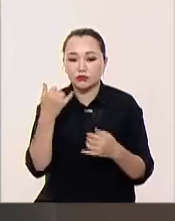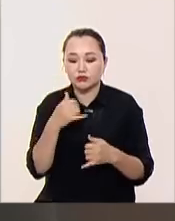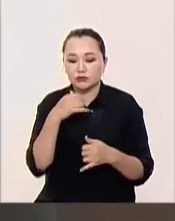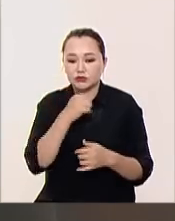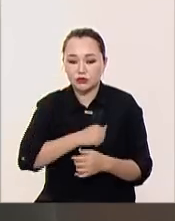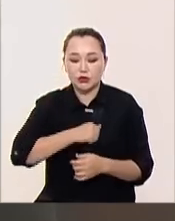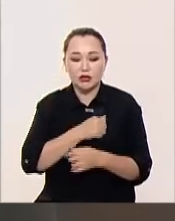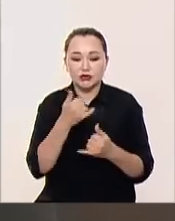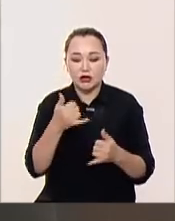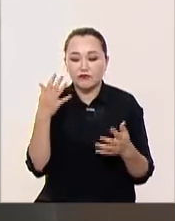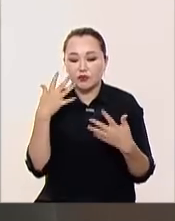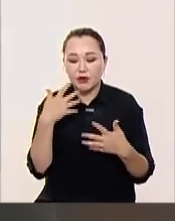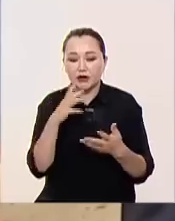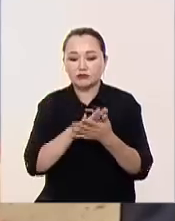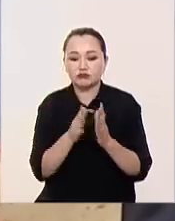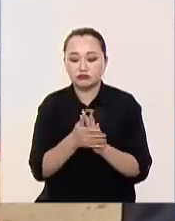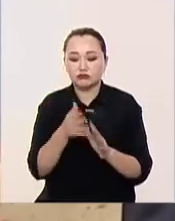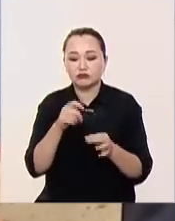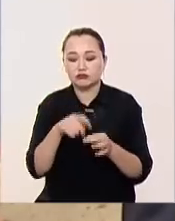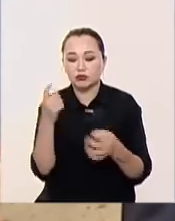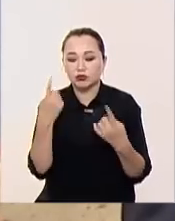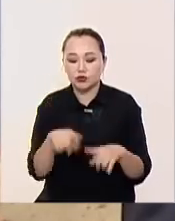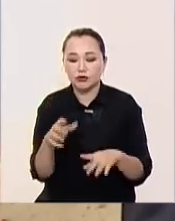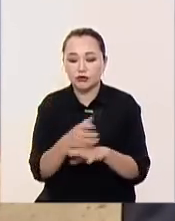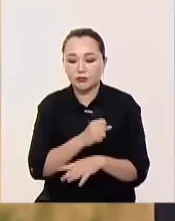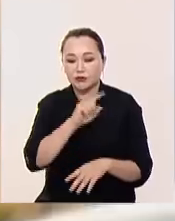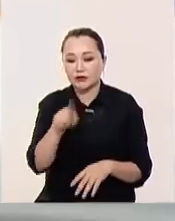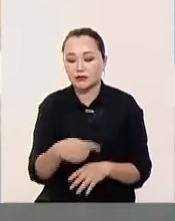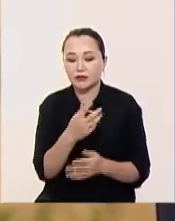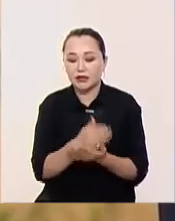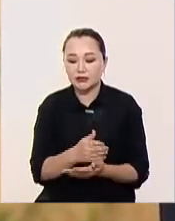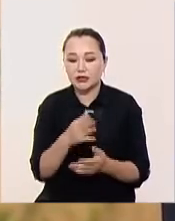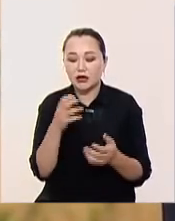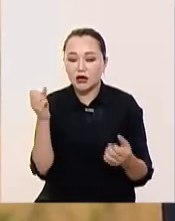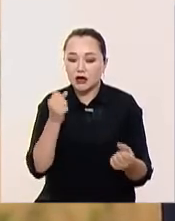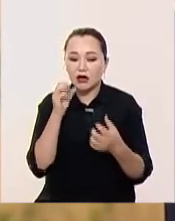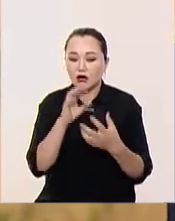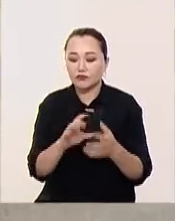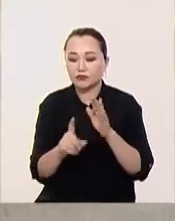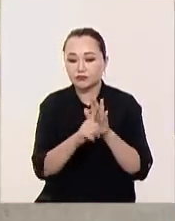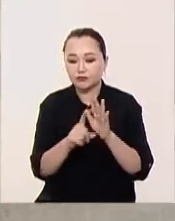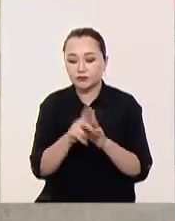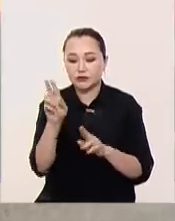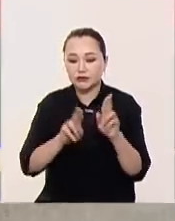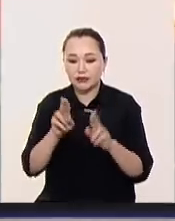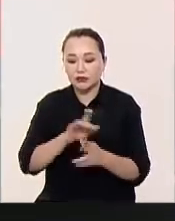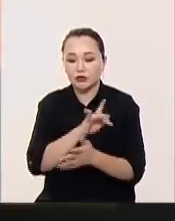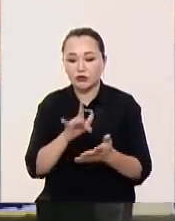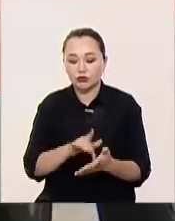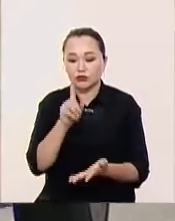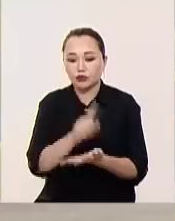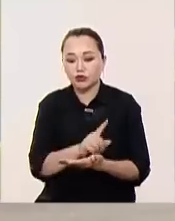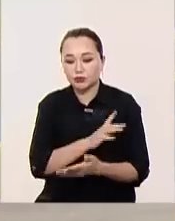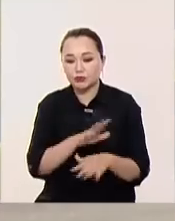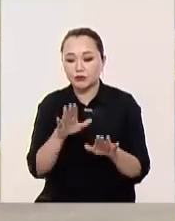қазіргі автопаркпен келісімді бұзып, басқасын табуды талап етіп отыр. Негізгі шарт қоғамдық көлік қала стандартына сай болуы тиіс. Шенеуніктер